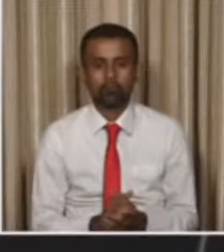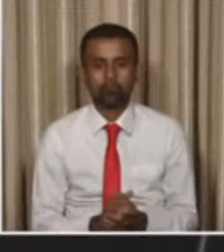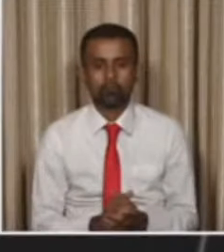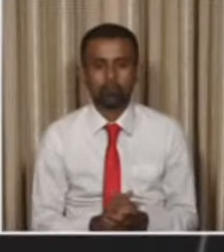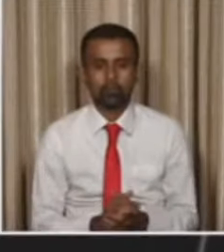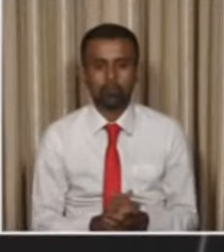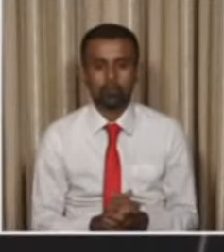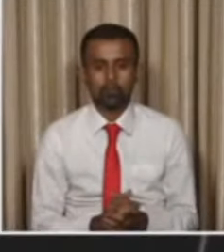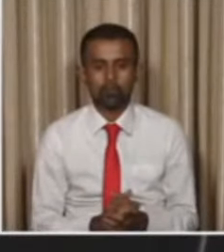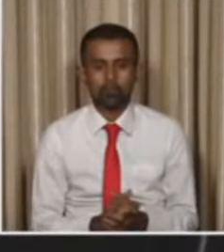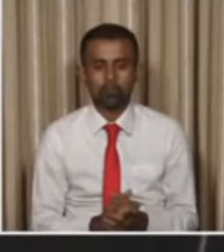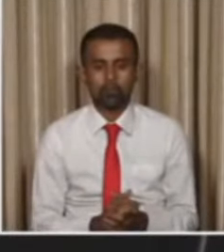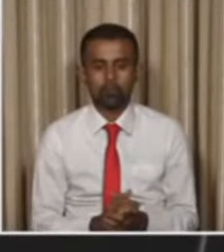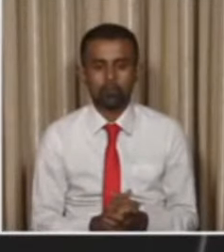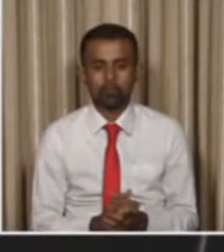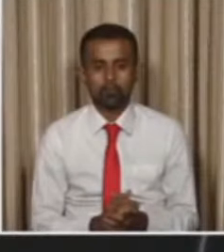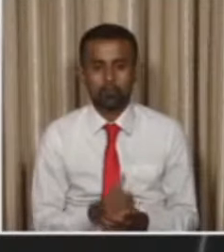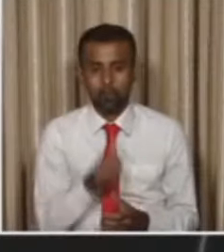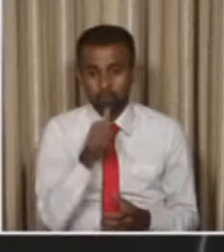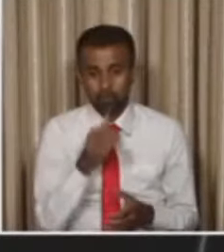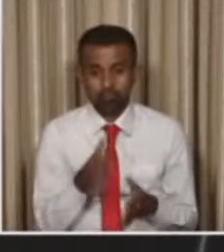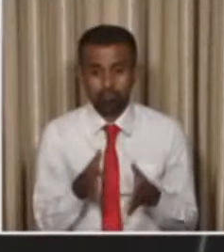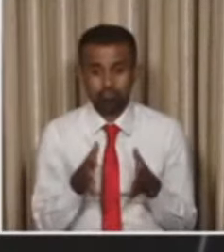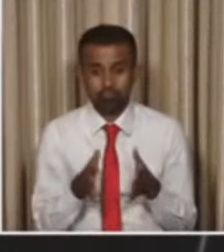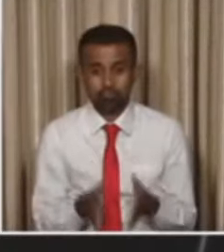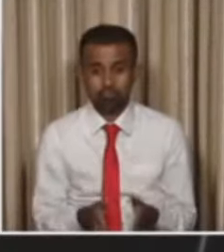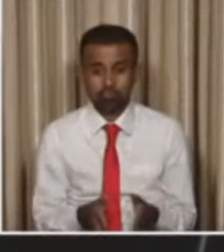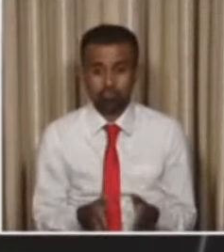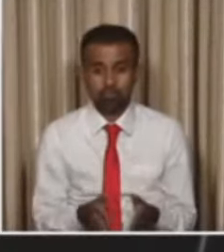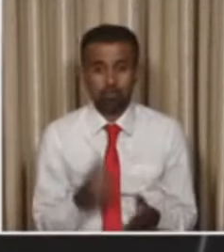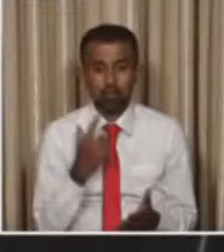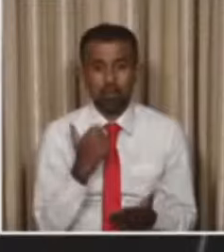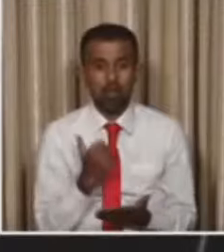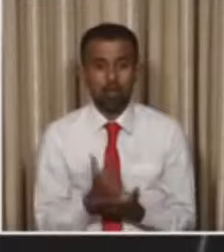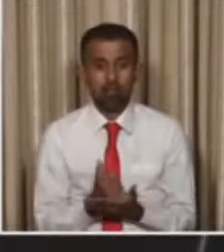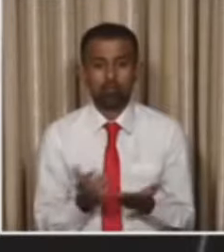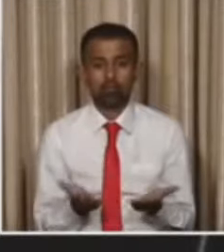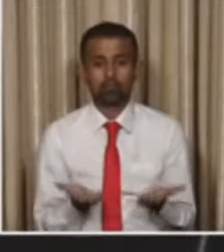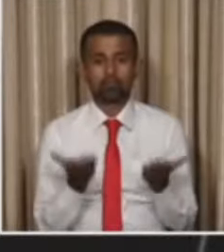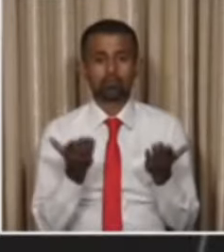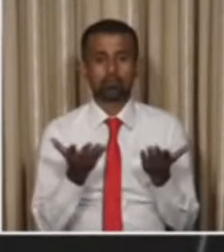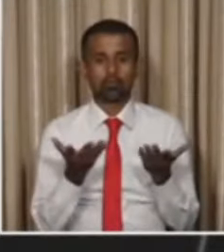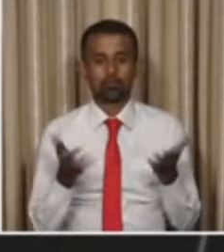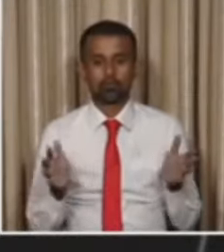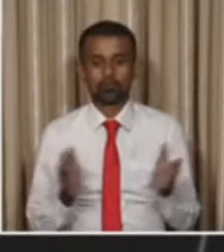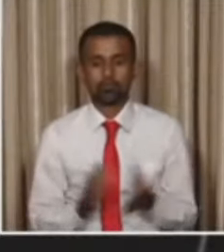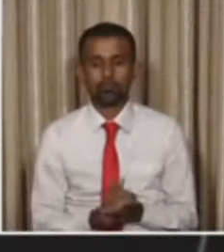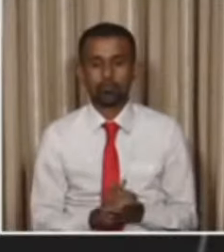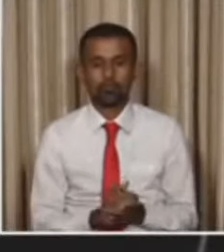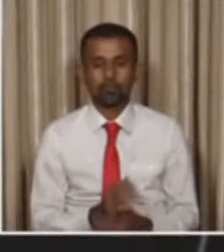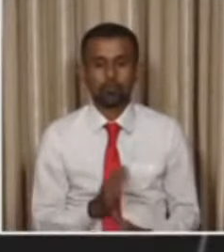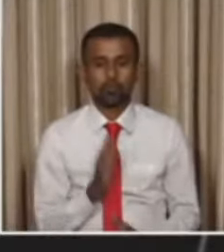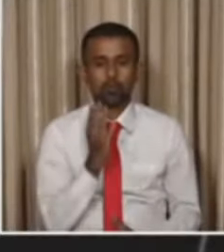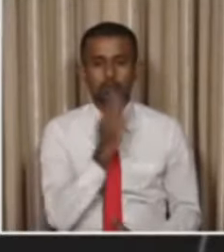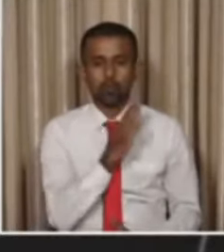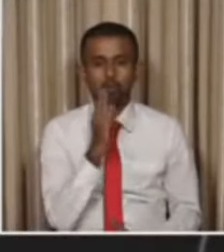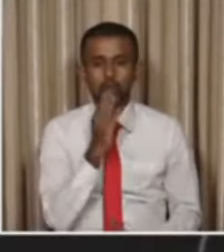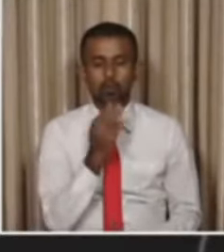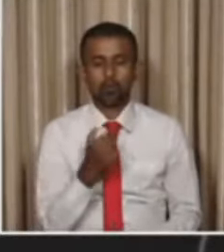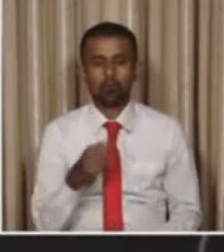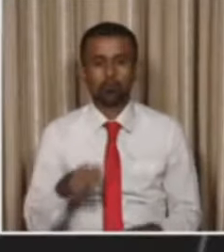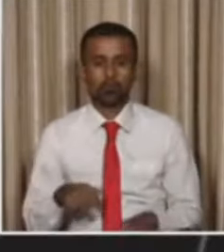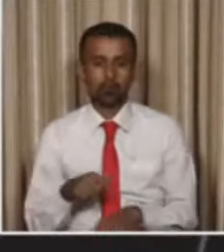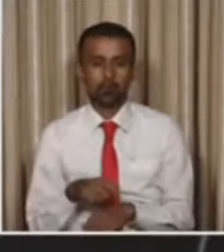සාමාන්‍යයෙන් දියේ ගිලිලා බොහොම අමාරුවෙන් උඩට ඇවිල්ලා හුස්ම ගන්න අවස්ථාවකට තමයි මේ අද පත්